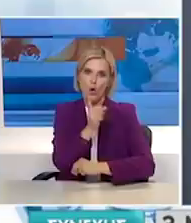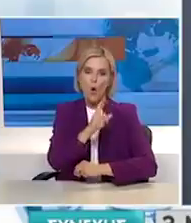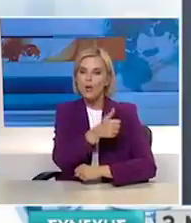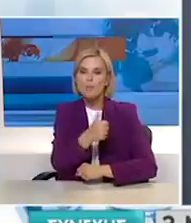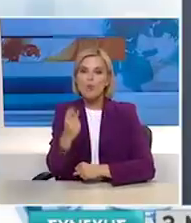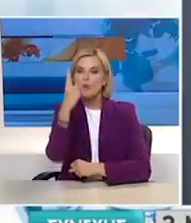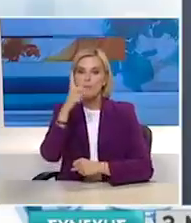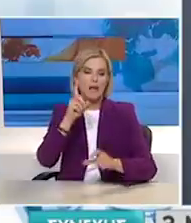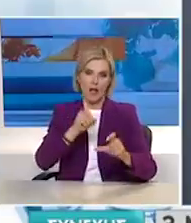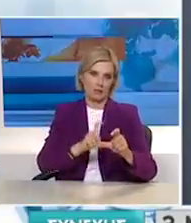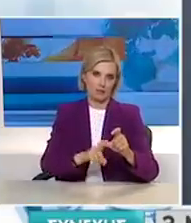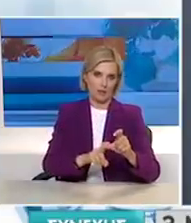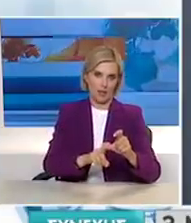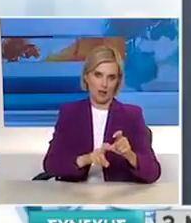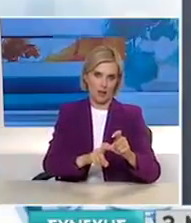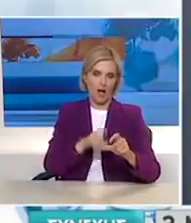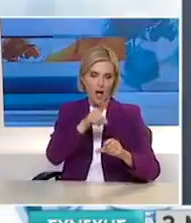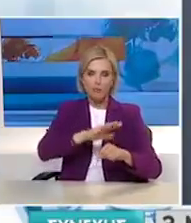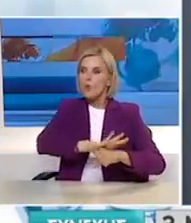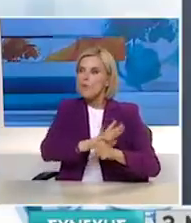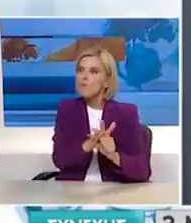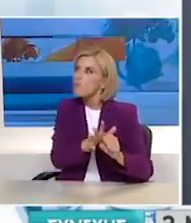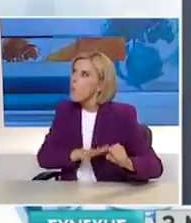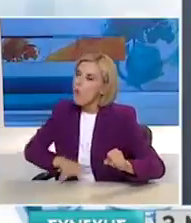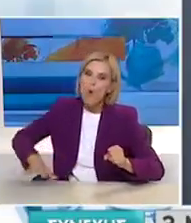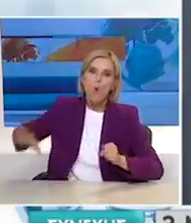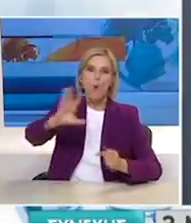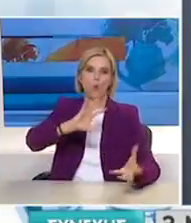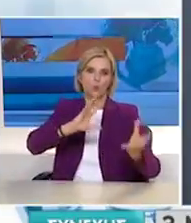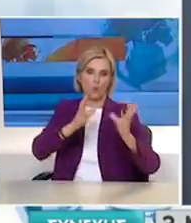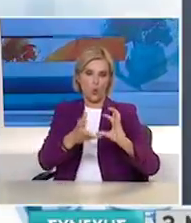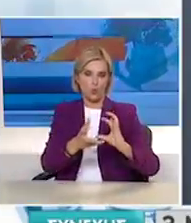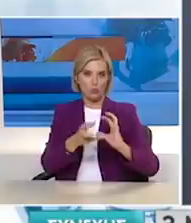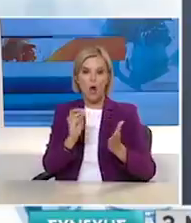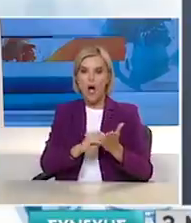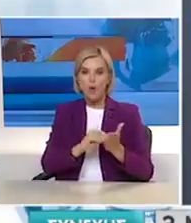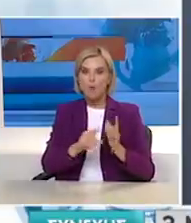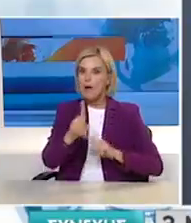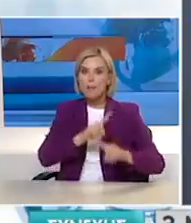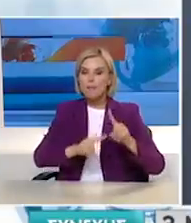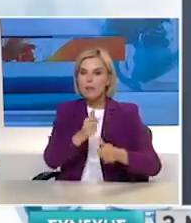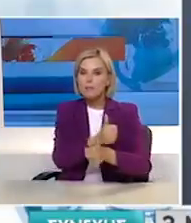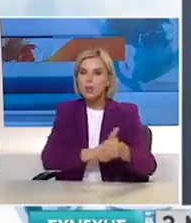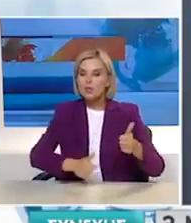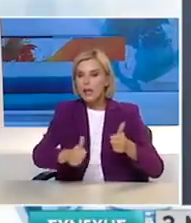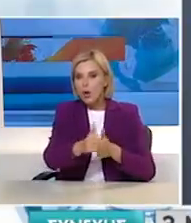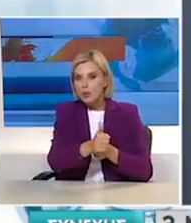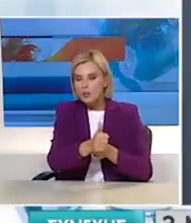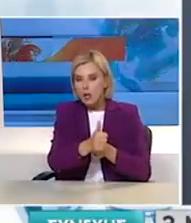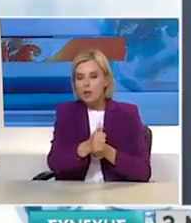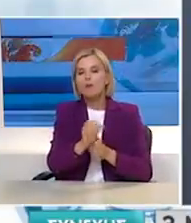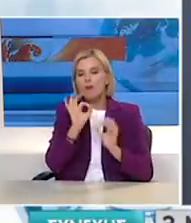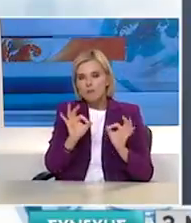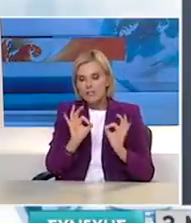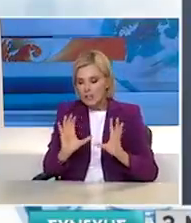εταιρεία για να καλυφθεί η παγκόσμια ανάγκη. Σίγουρα θα υπάρξουν πληθυσμοί προτεραιότητας, όπως οι άνθρωποι υψηλού κινδύνου, στους οποίους αναφέρεται δημοσιογράφος.